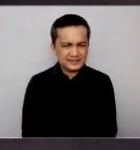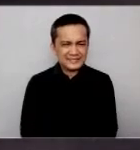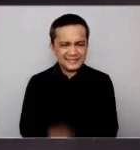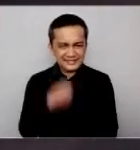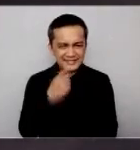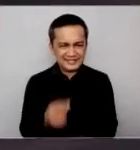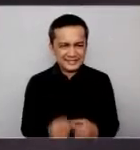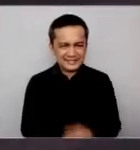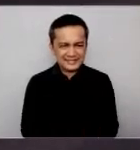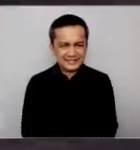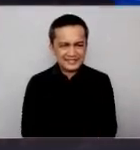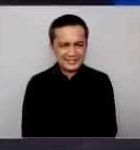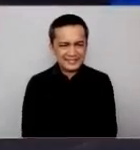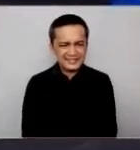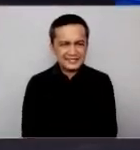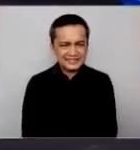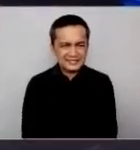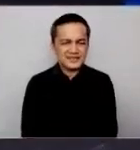Ay, yan na.